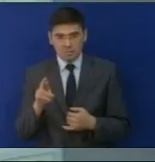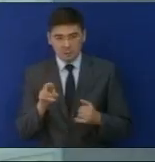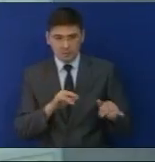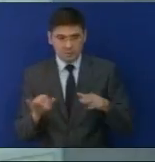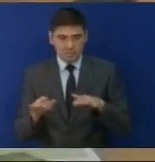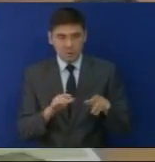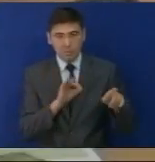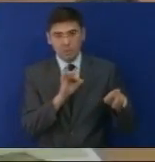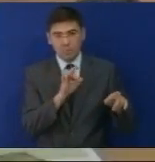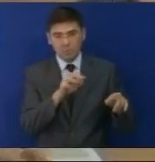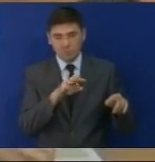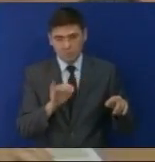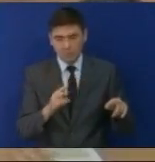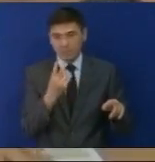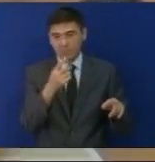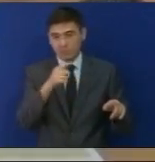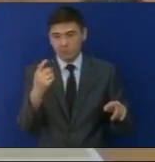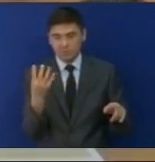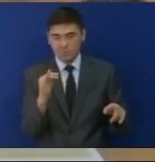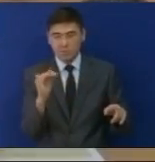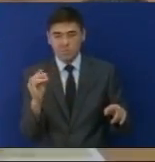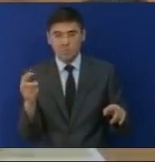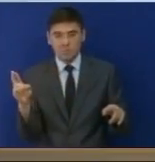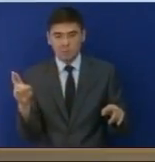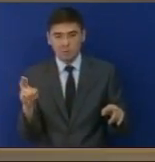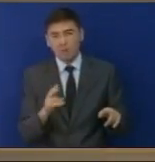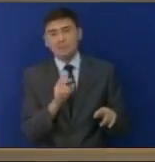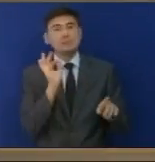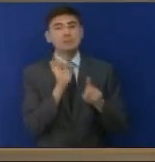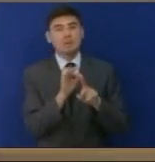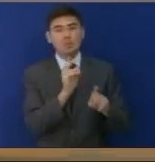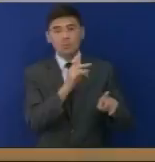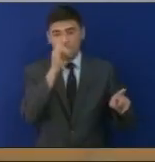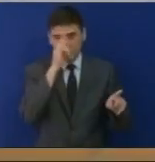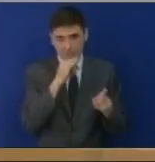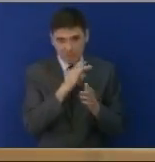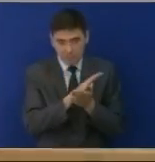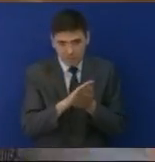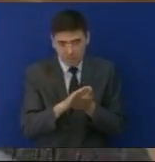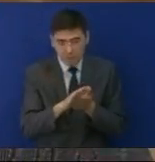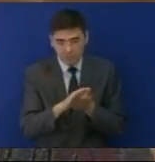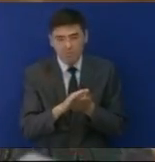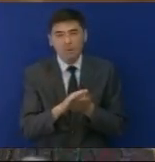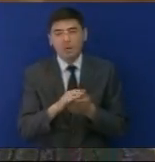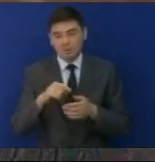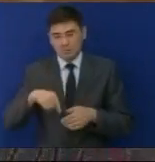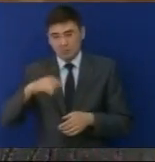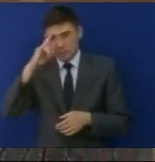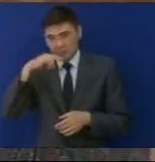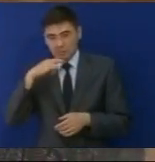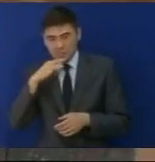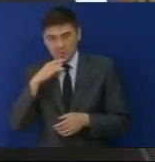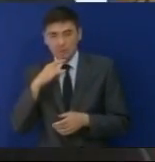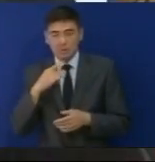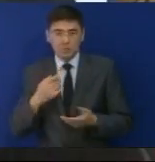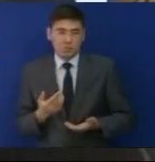в Семее со 2 по 4 июля. Цель – выявить этнических казахов со статусом «Уралман», имеющих вид на жительство в Казахстане. Для этого